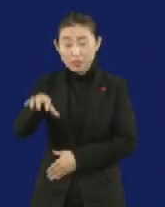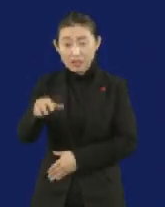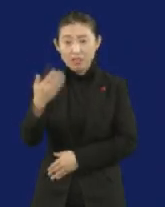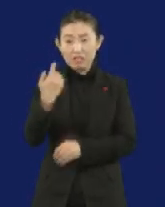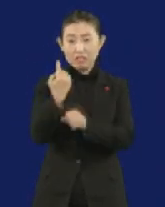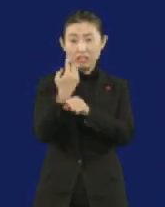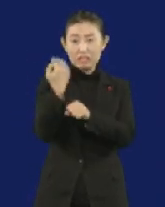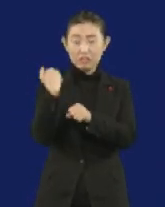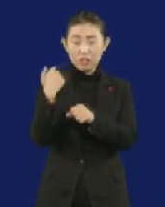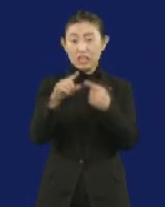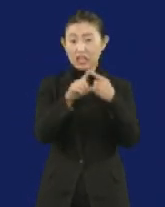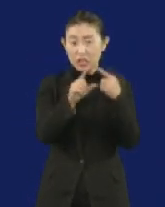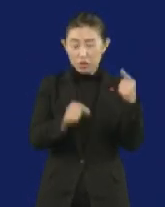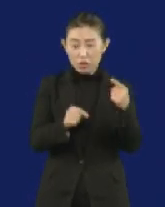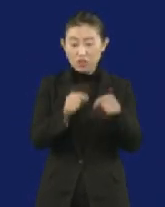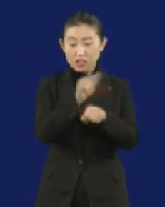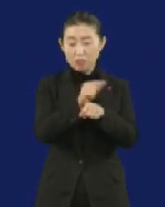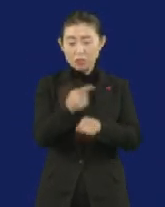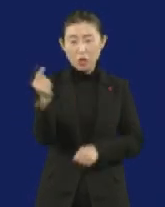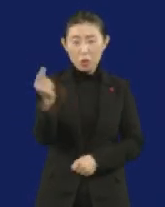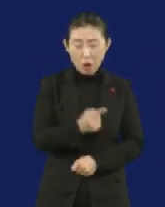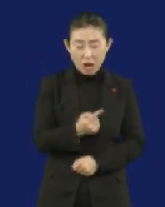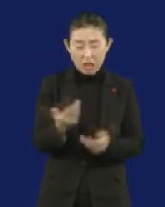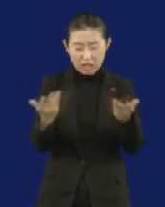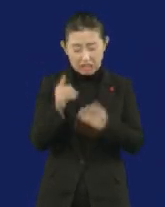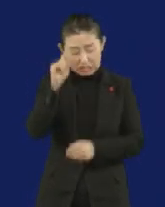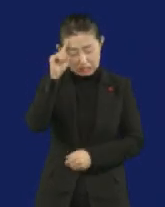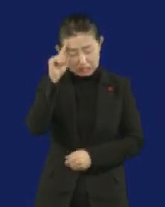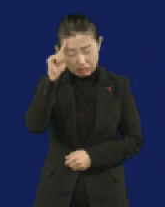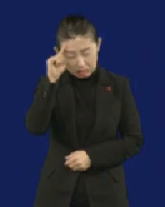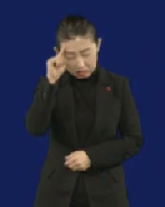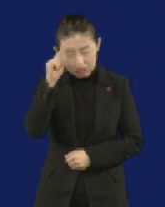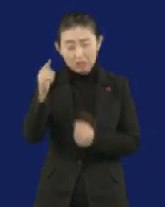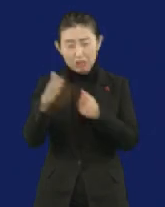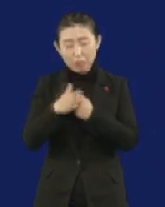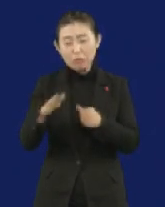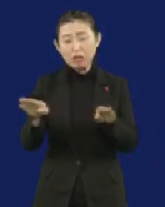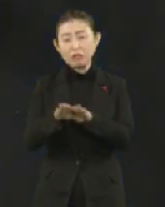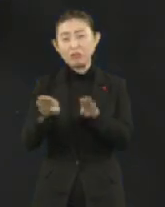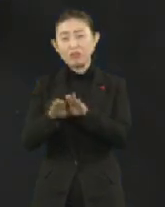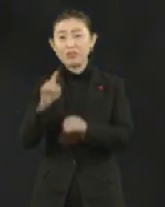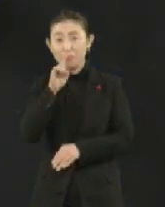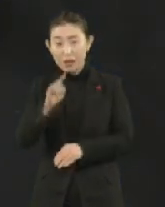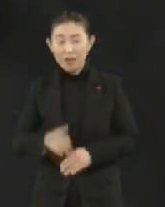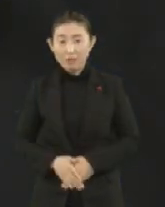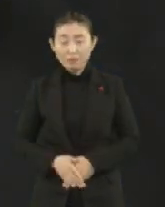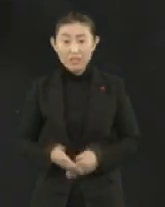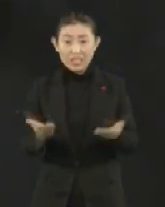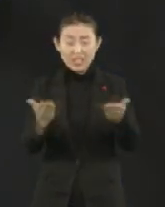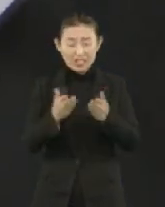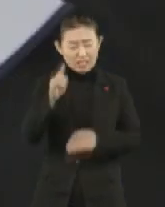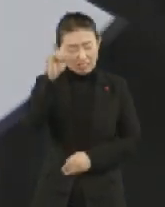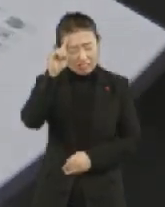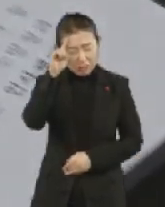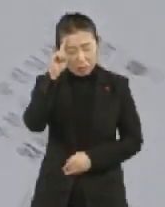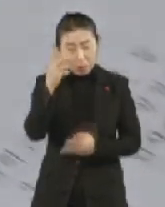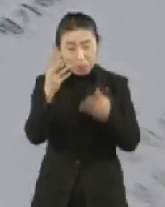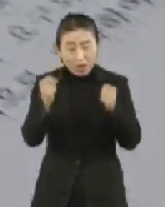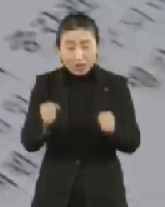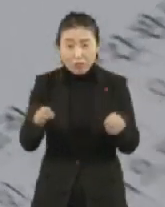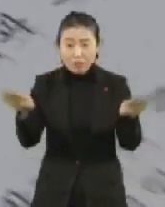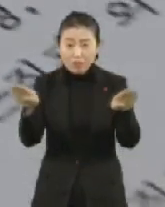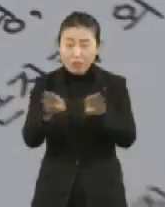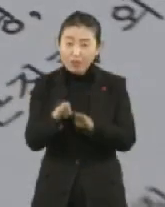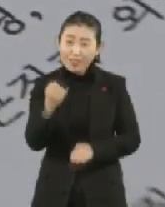1월 행정부서로 인사발령된 뒤 극심한 업무 스트레스로 무단결근했다고 설명했습니다. 업무 스트레스가 많으면 무단 결근을